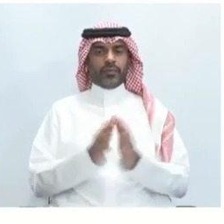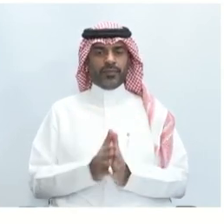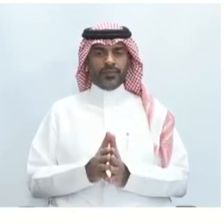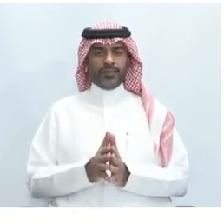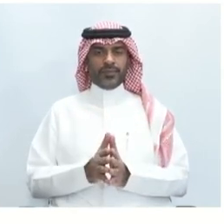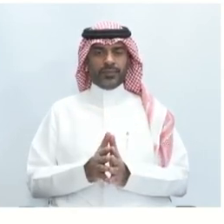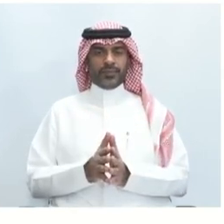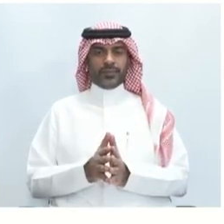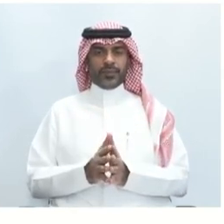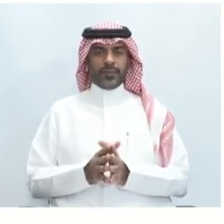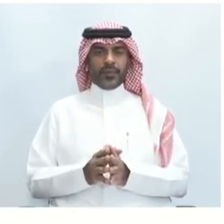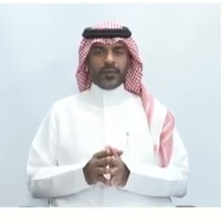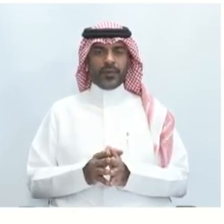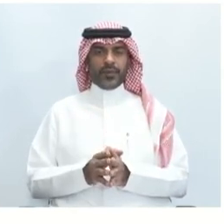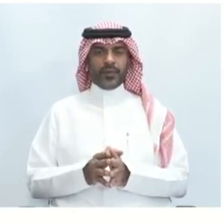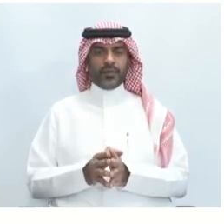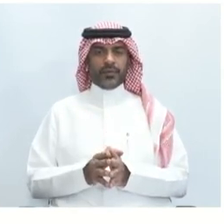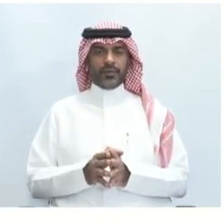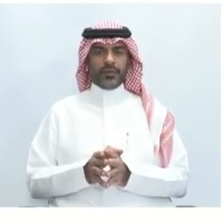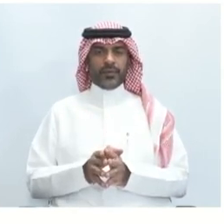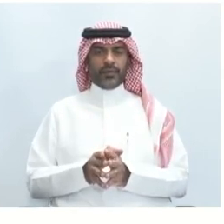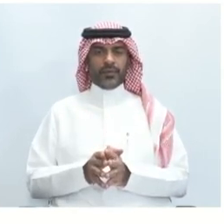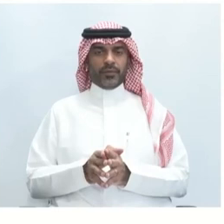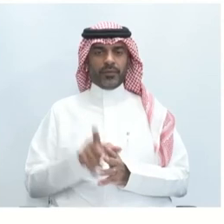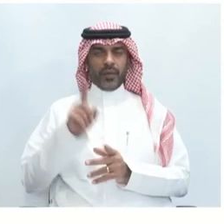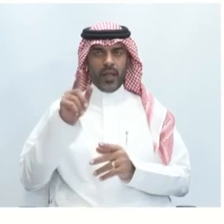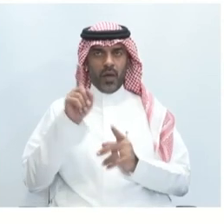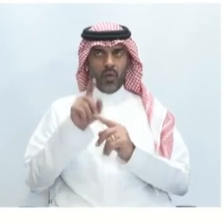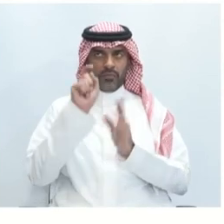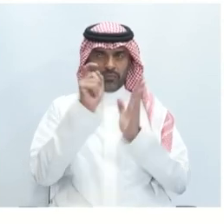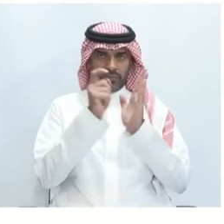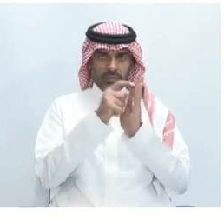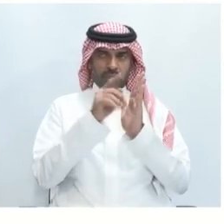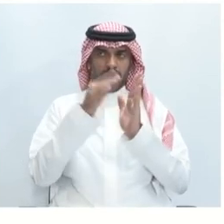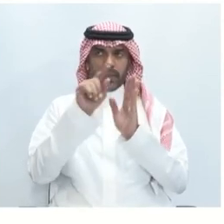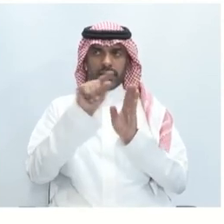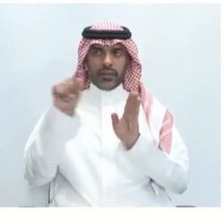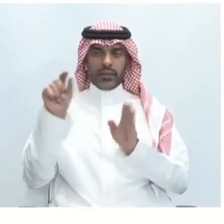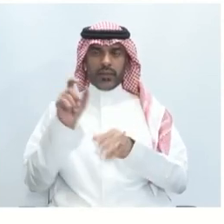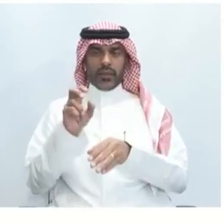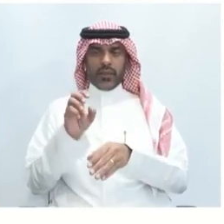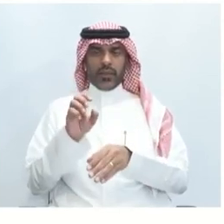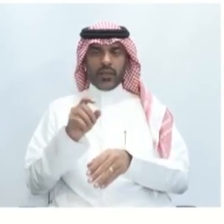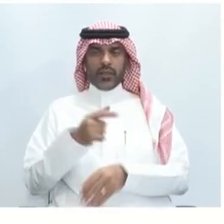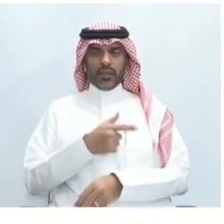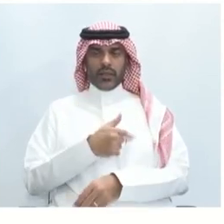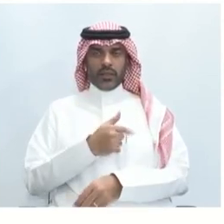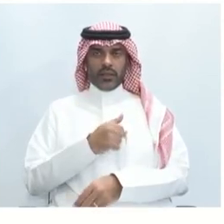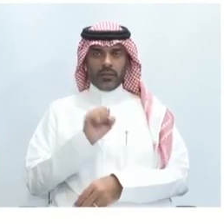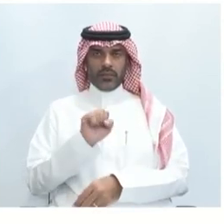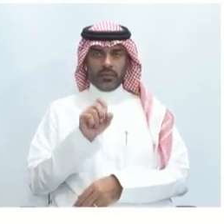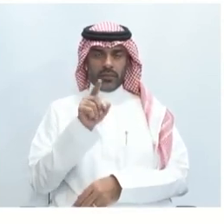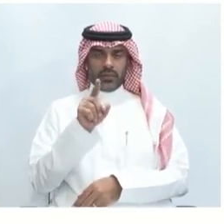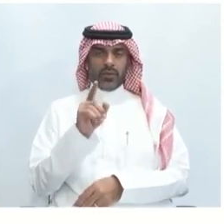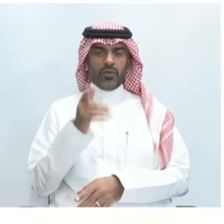الموقع بهذه الطريقه طبعا هذه قمنا بعملها عندما بدانا في استخدام الاوبن